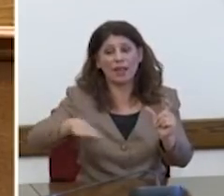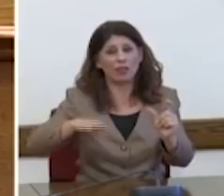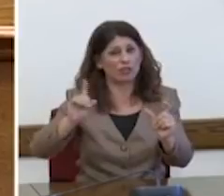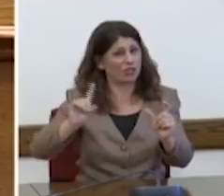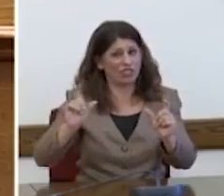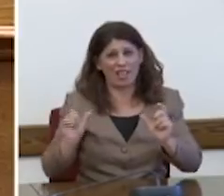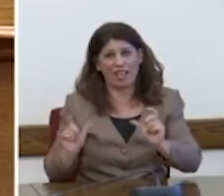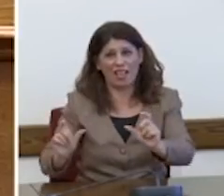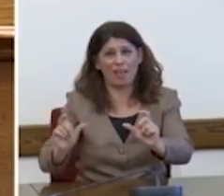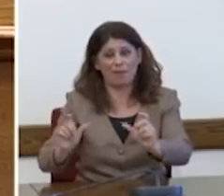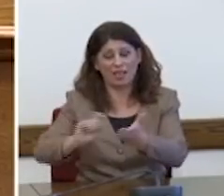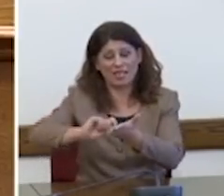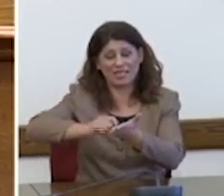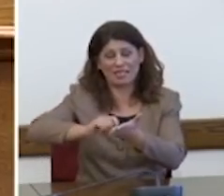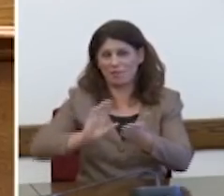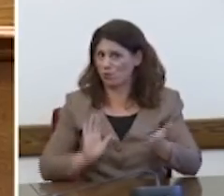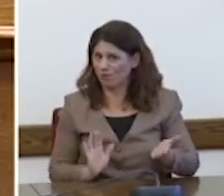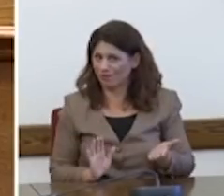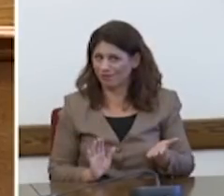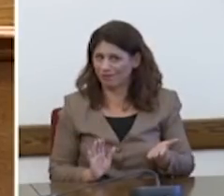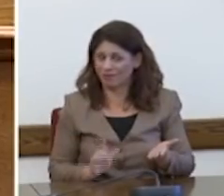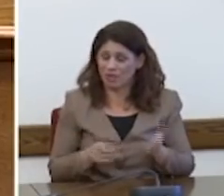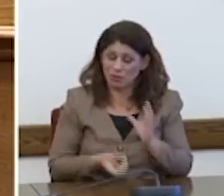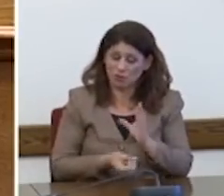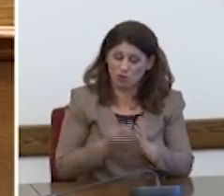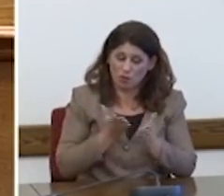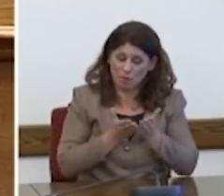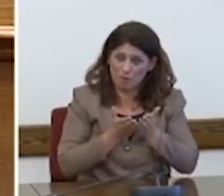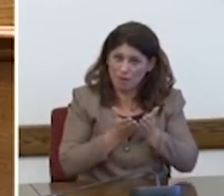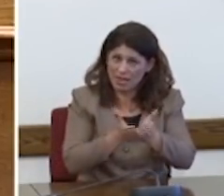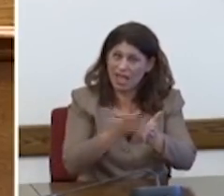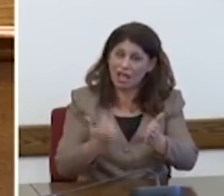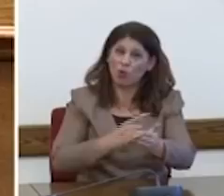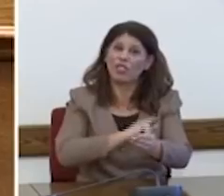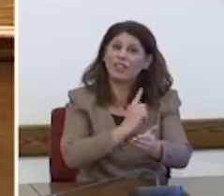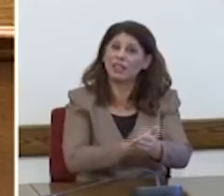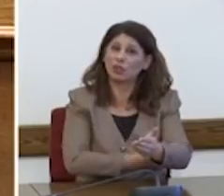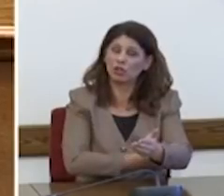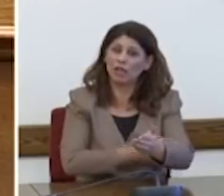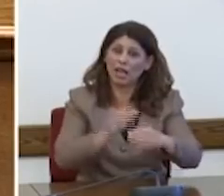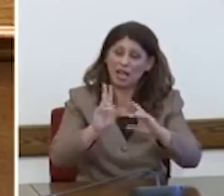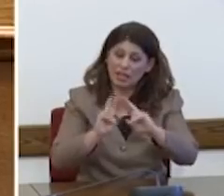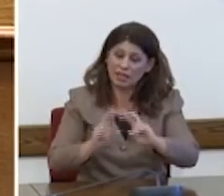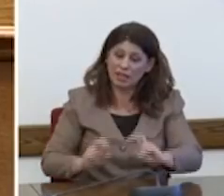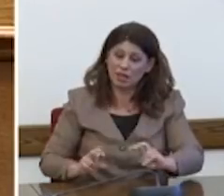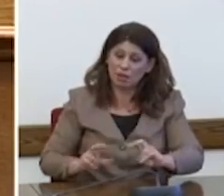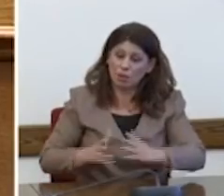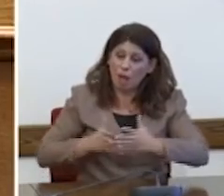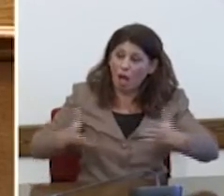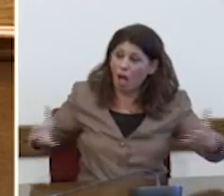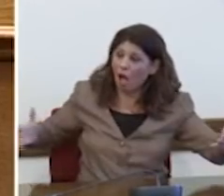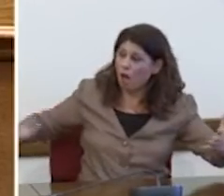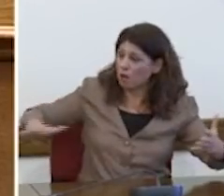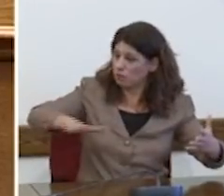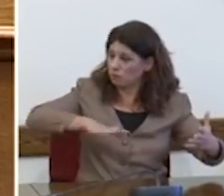άμυνα σημείου. Οι νέες φρεγάτες έχουν δυνατότητα να ελέγχουν μεγάλη περιοχή γύρω από